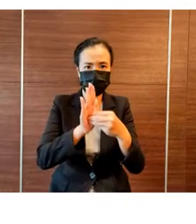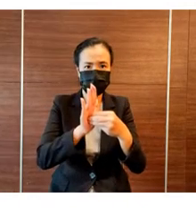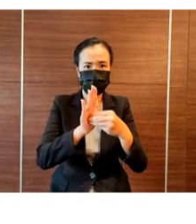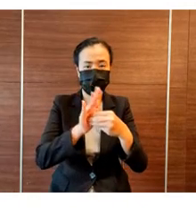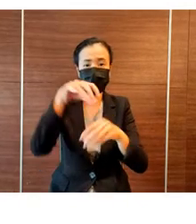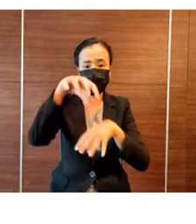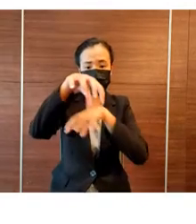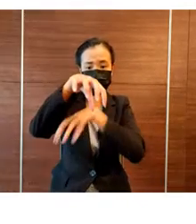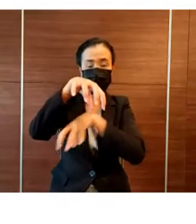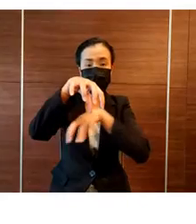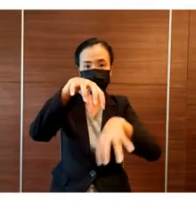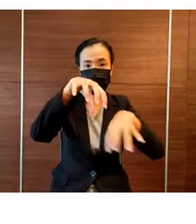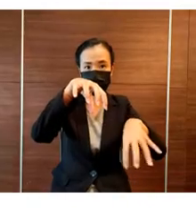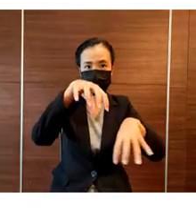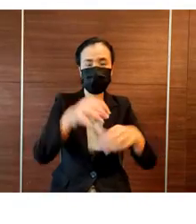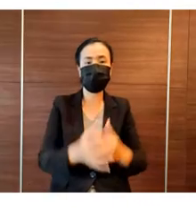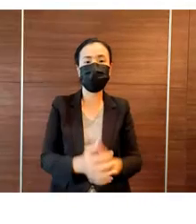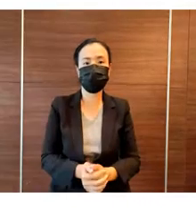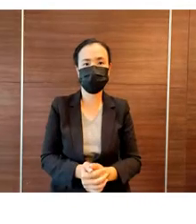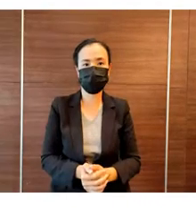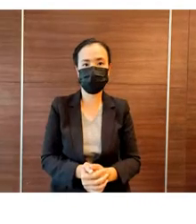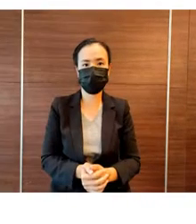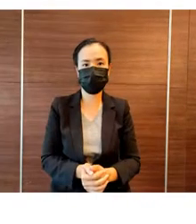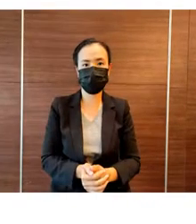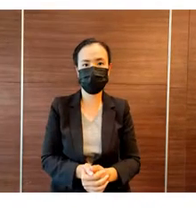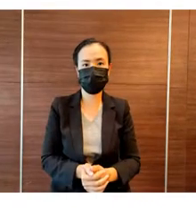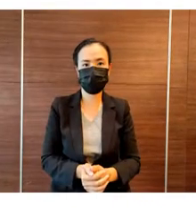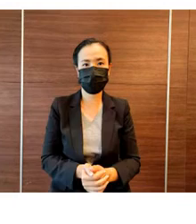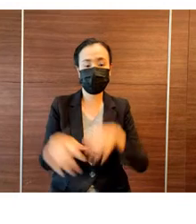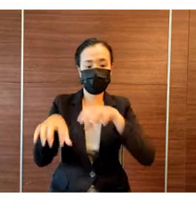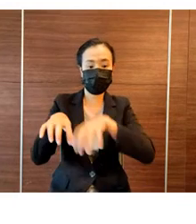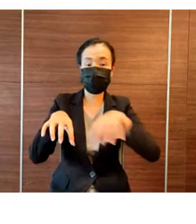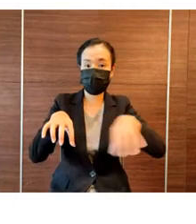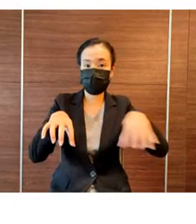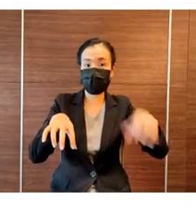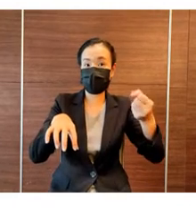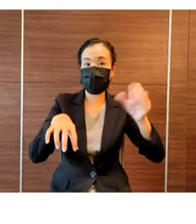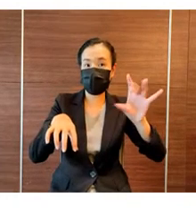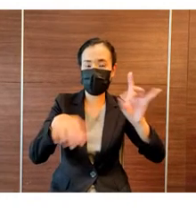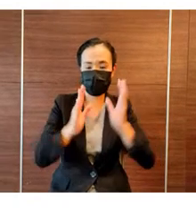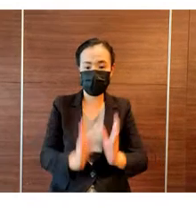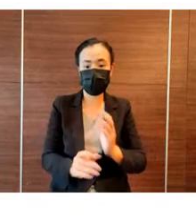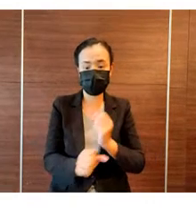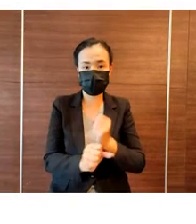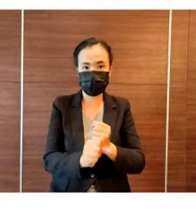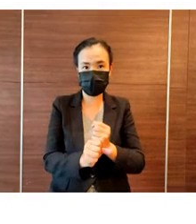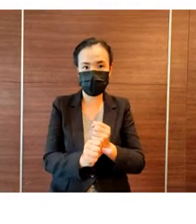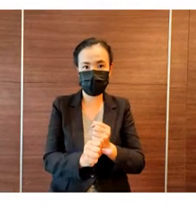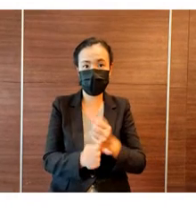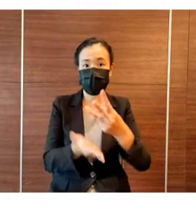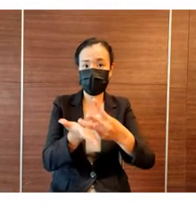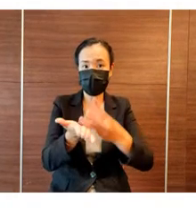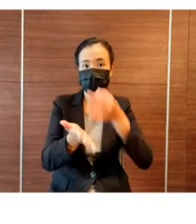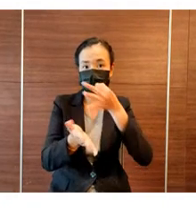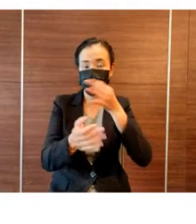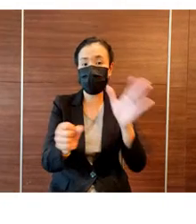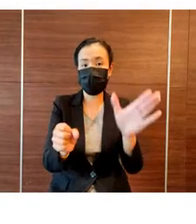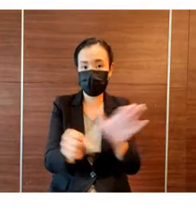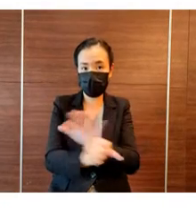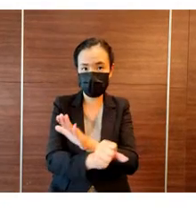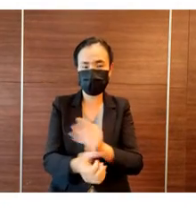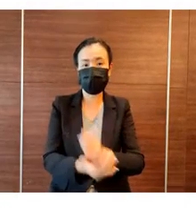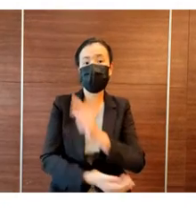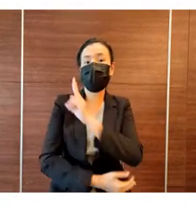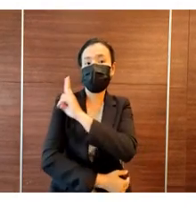คาหนึ่งที่จะคลุมพวกเราอยู่นะครับโดยในแต่ละคลินิกเนี่ยก็จะมีบุคลากรมีทีมสหวิชาชีพครบถ้วนเลยตั้งแ